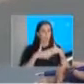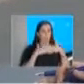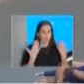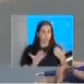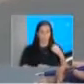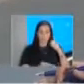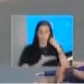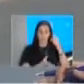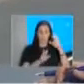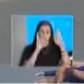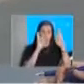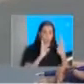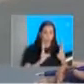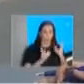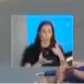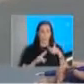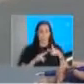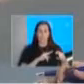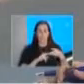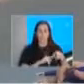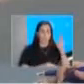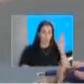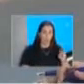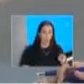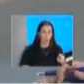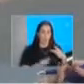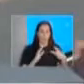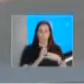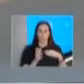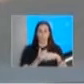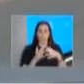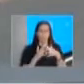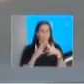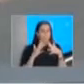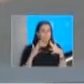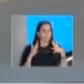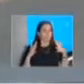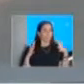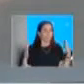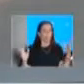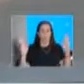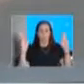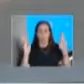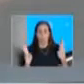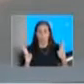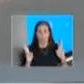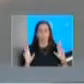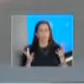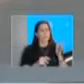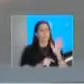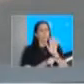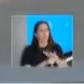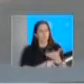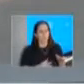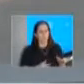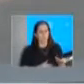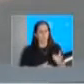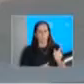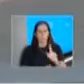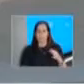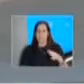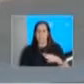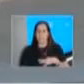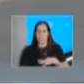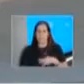הממשלה. התקציבים נעצרים, הקיצוצים נעשים, ותוכניות רחבות ומקיפות נבלמות. מה ההשלכות במצב כזה? ומי